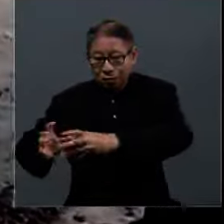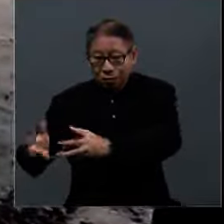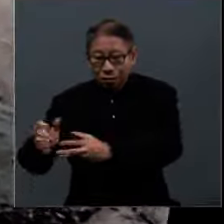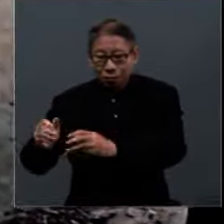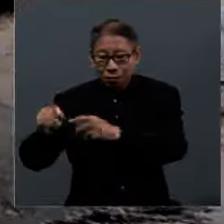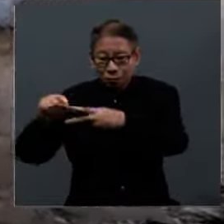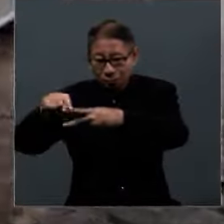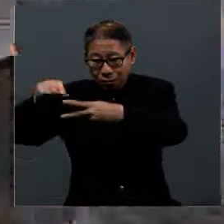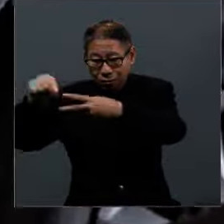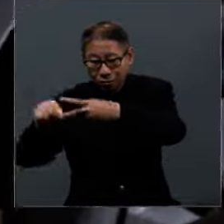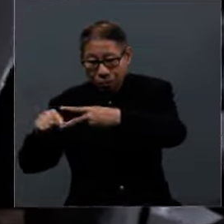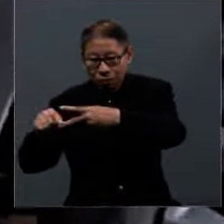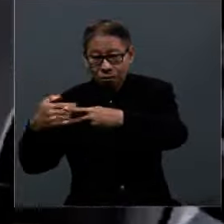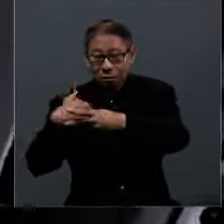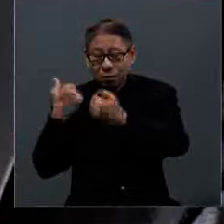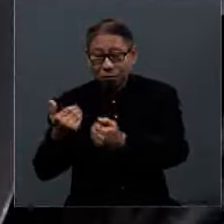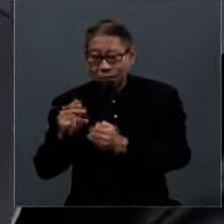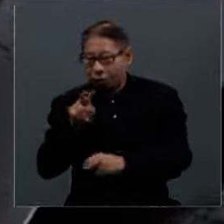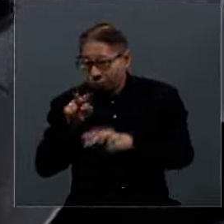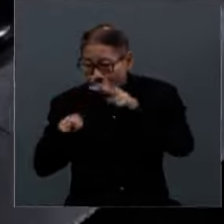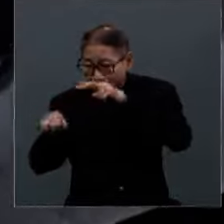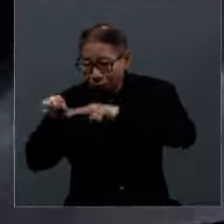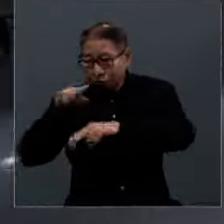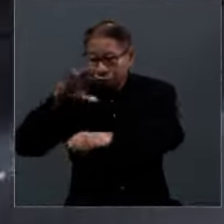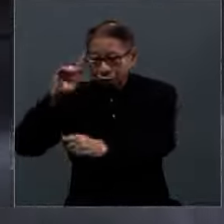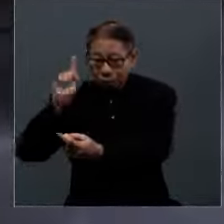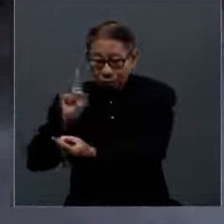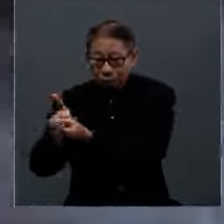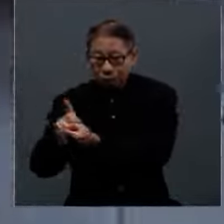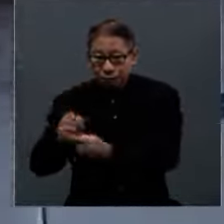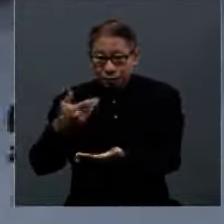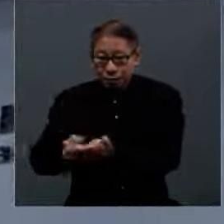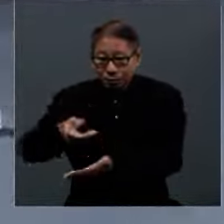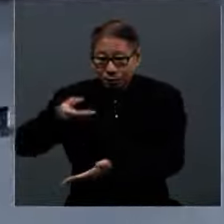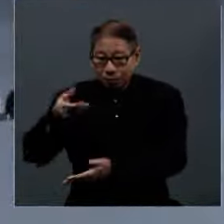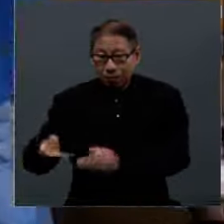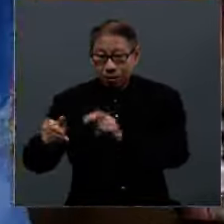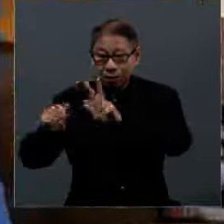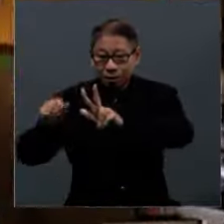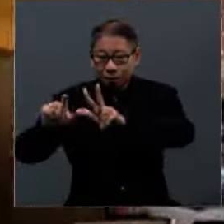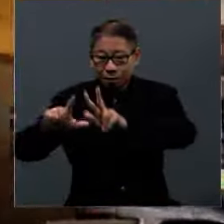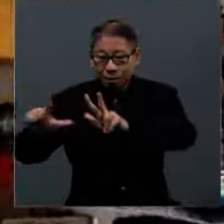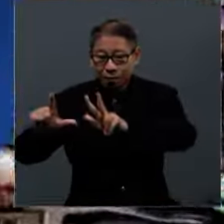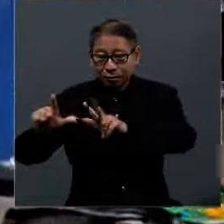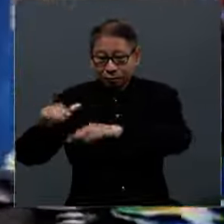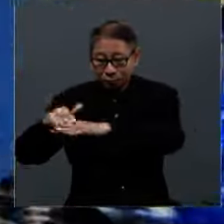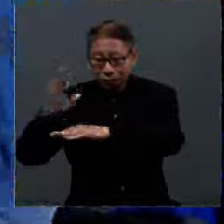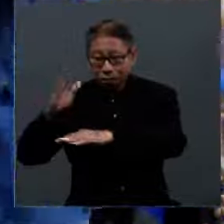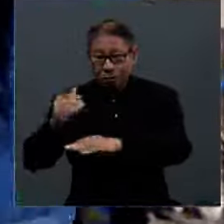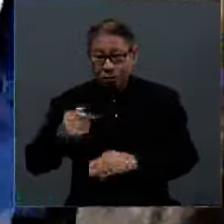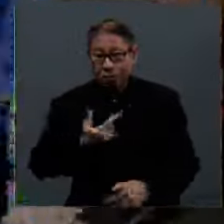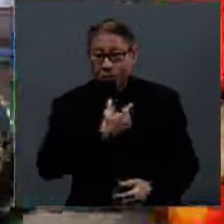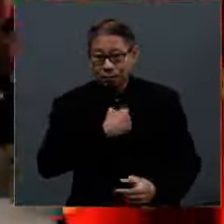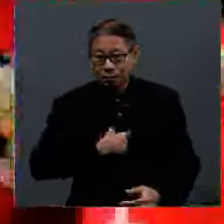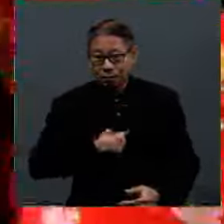ลงมานะพอเจ้าหน้าที่ไปตรวจสอบภายในตู้เซฟนะครับครับก็พบเงินสดถึง 3, 700,000บาทพระเลี่ยมทองอีกหลายองค์รวมถึงทอง